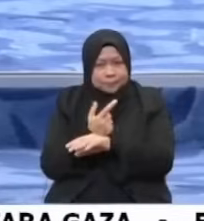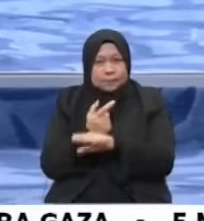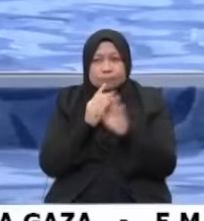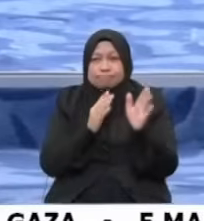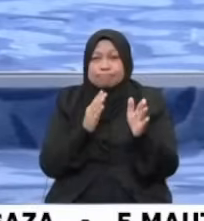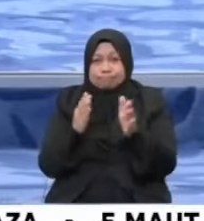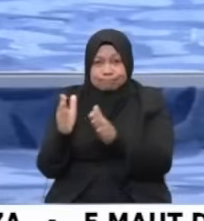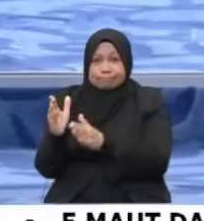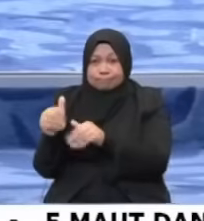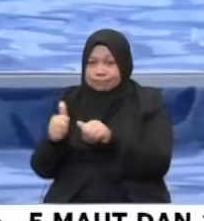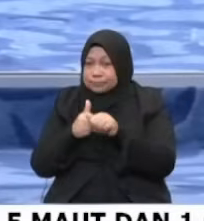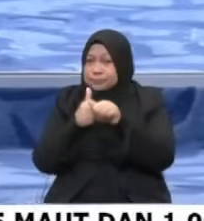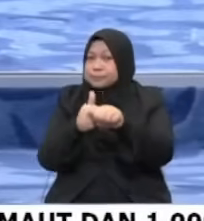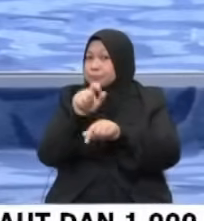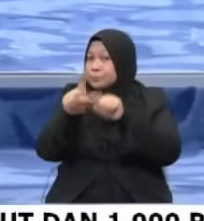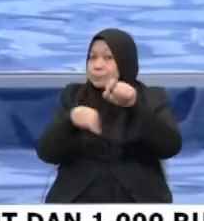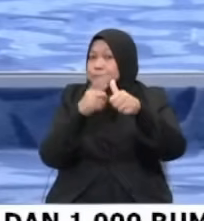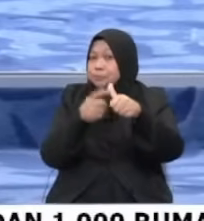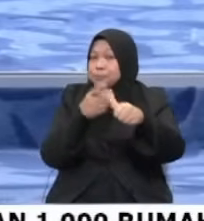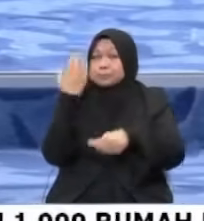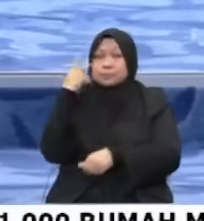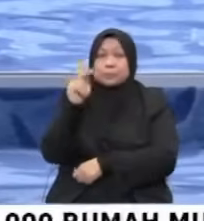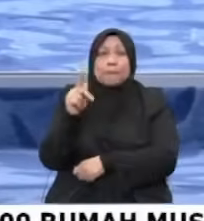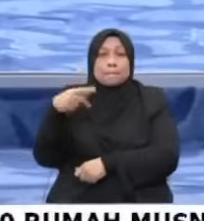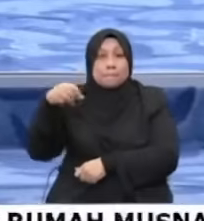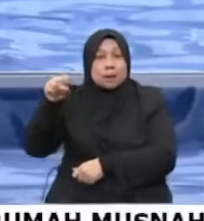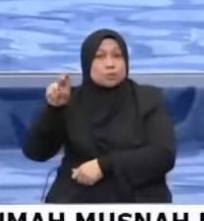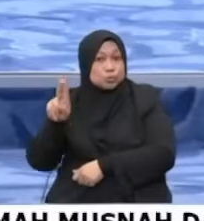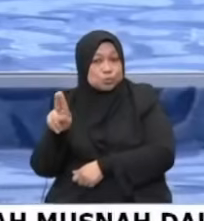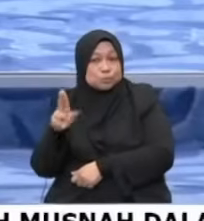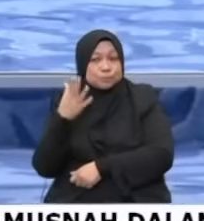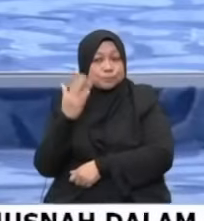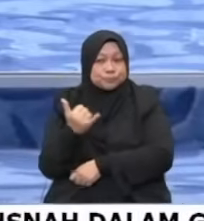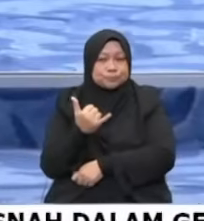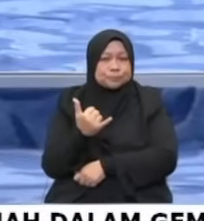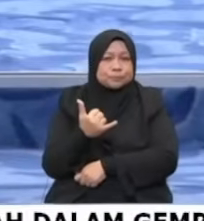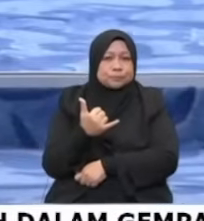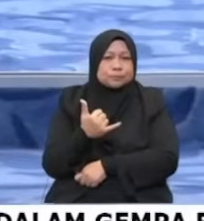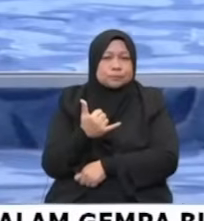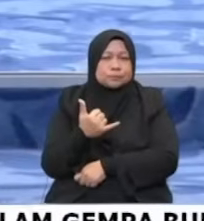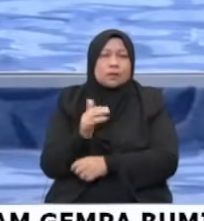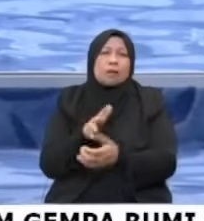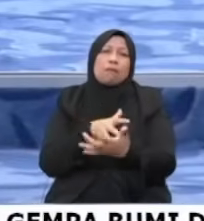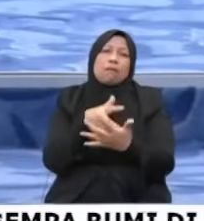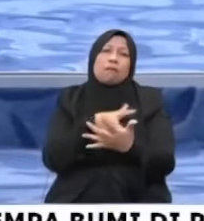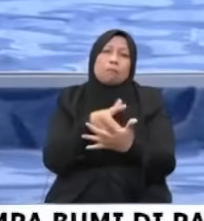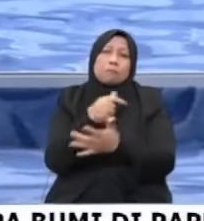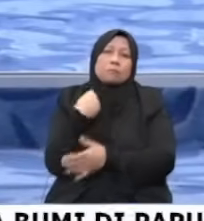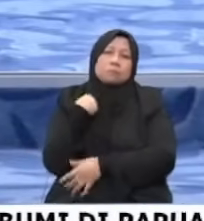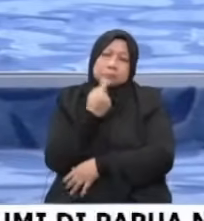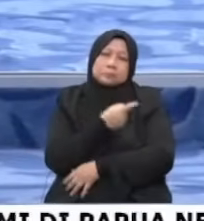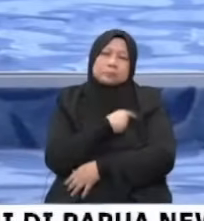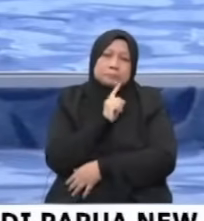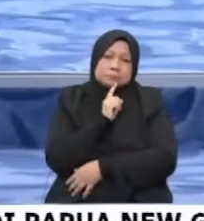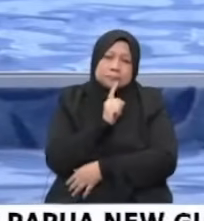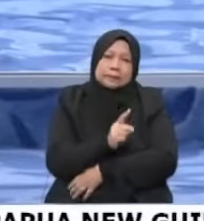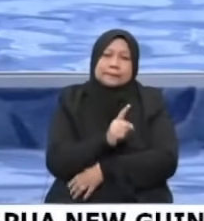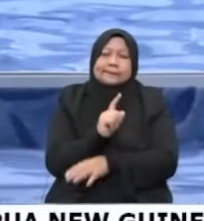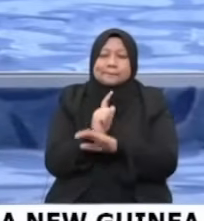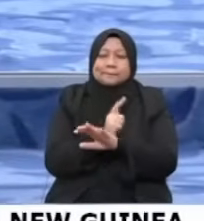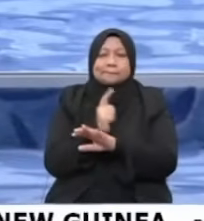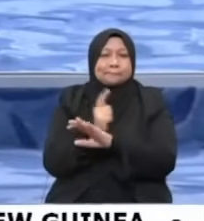susulan daripada soalan awal daripada kbang Pasu kerana kelemahan kita ialah